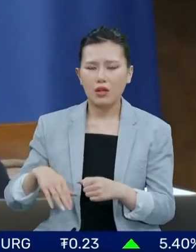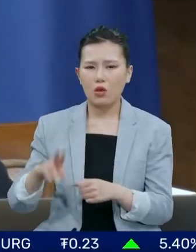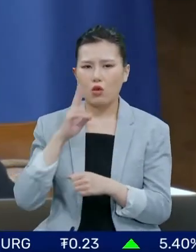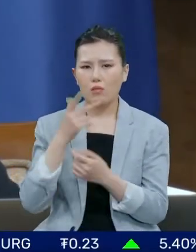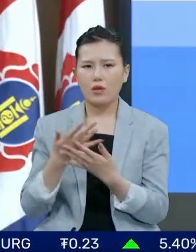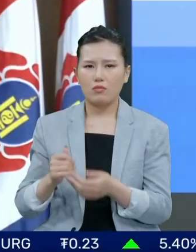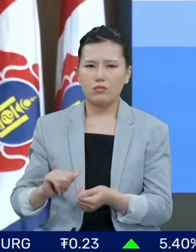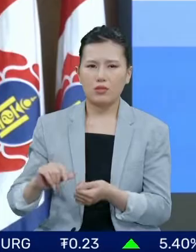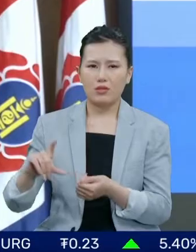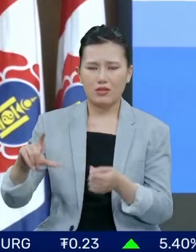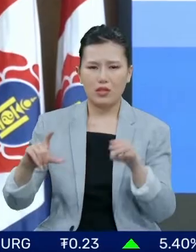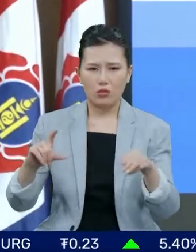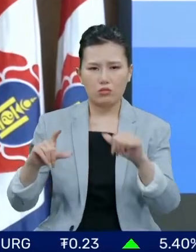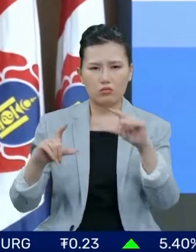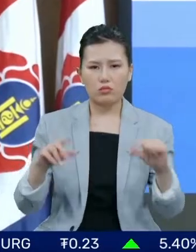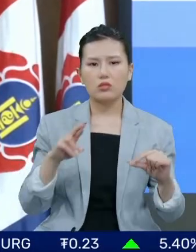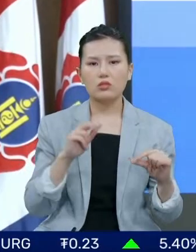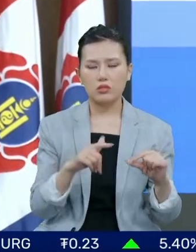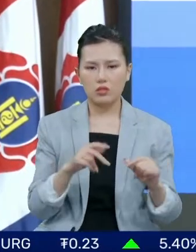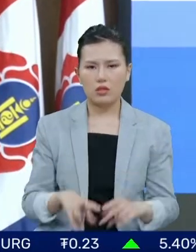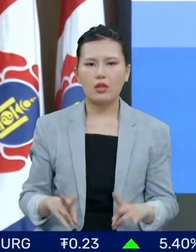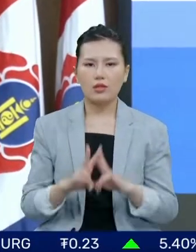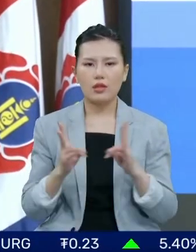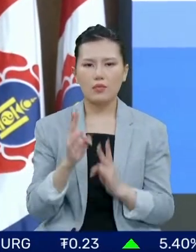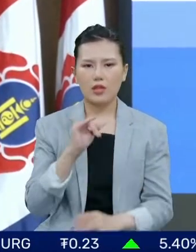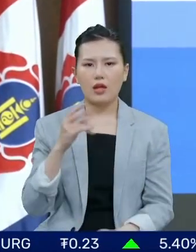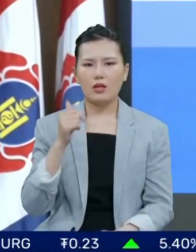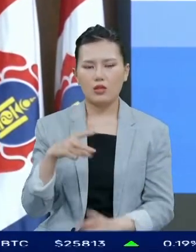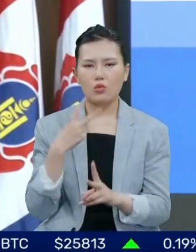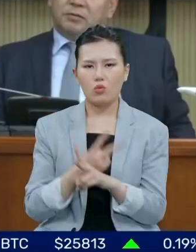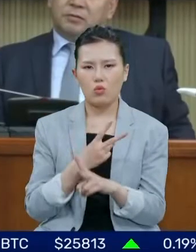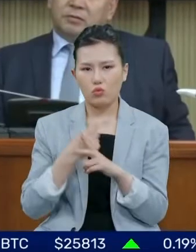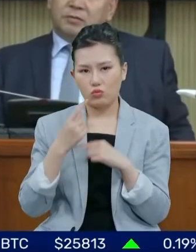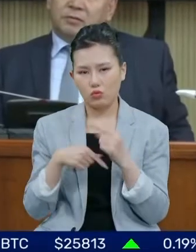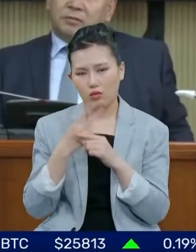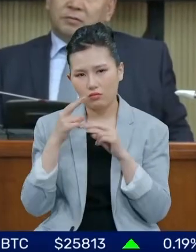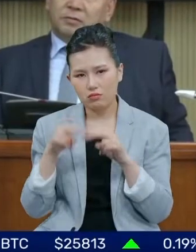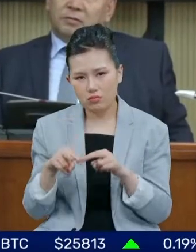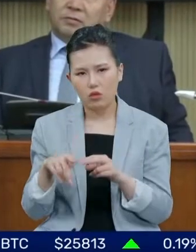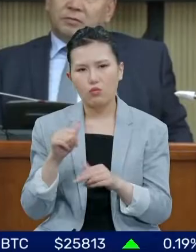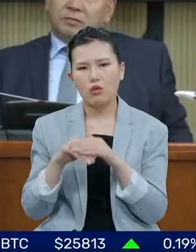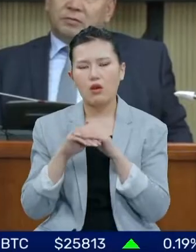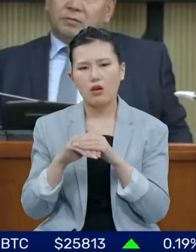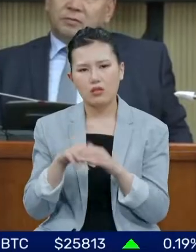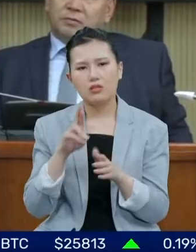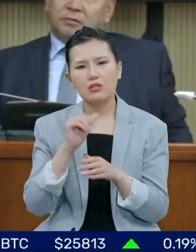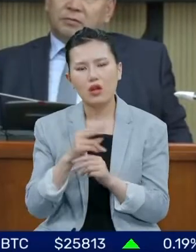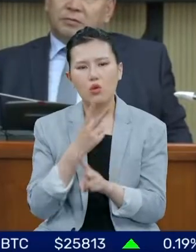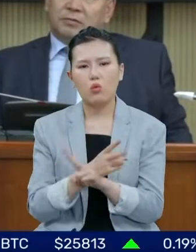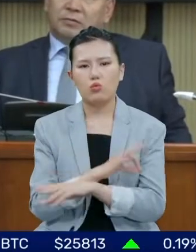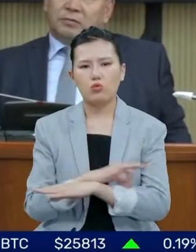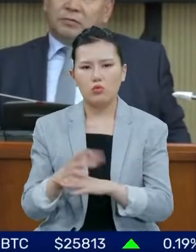дахиад үүснэ гэсэн. Мөн нийгмийн даатгалын багц хуультай холбоотойгоор хуримтлын нэгдсэн сангийн тогтолцоог бий болгох хуулийн төсөл боловсруулж байгаа